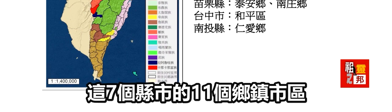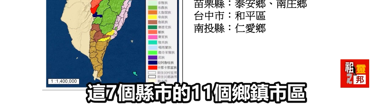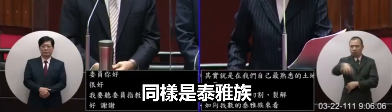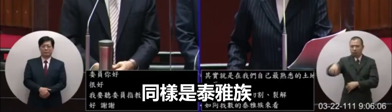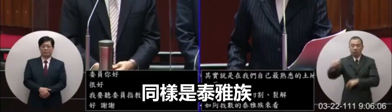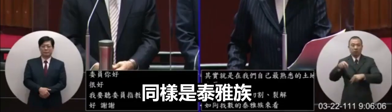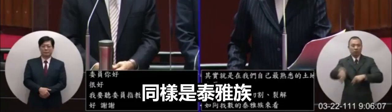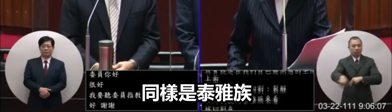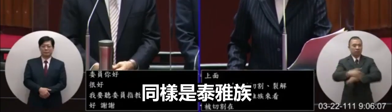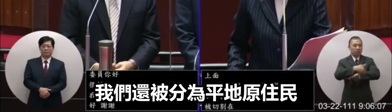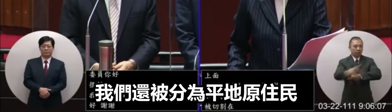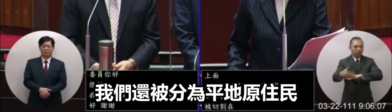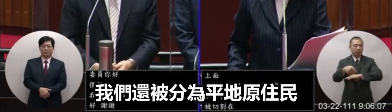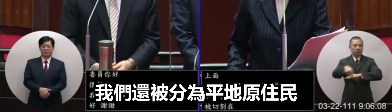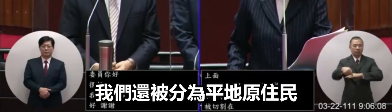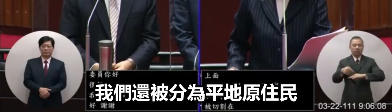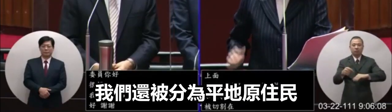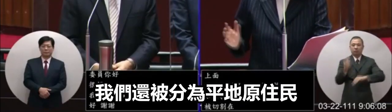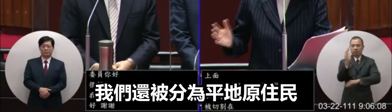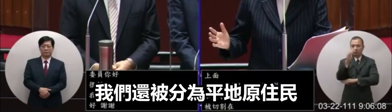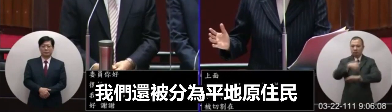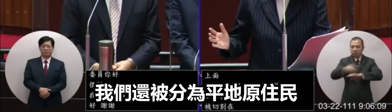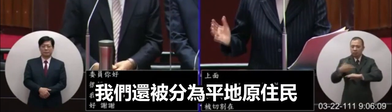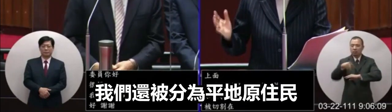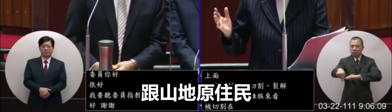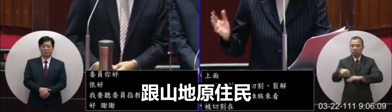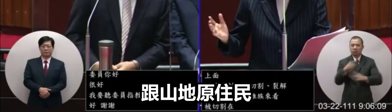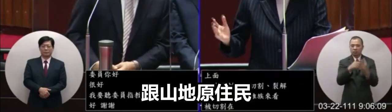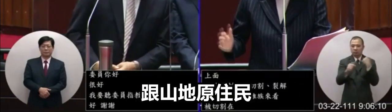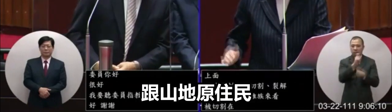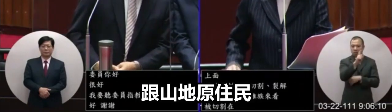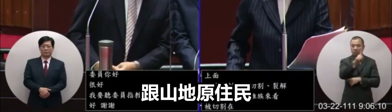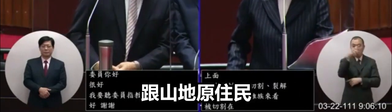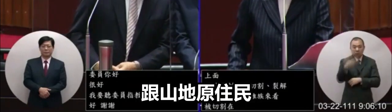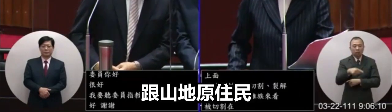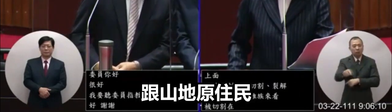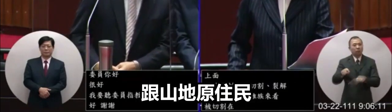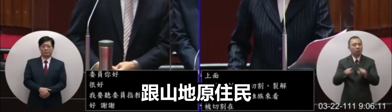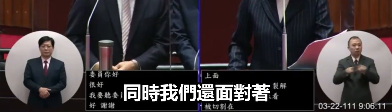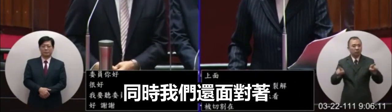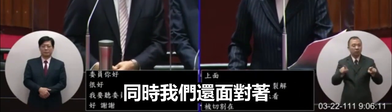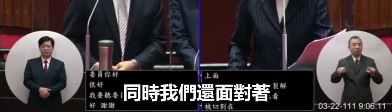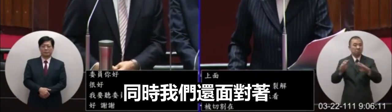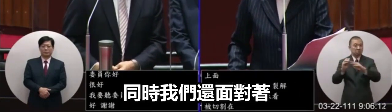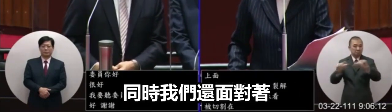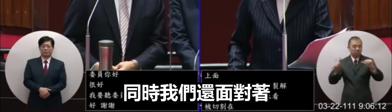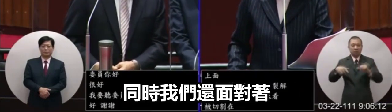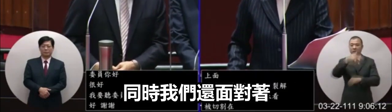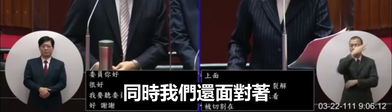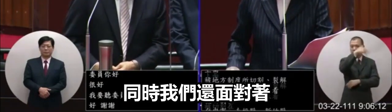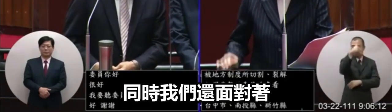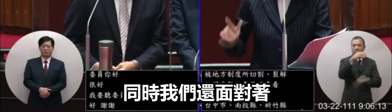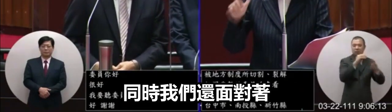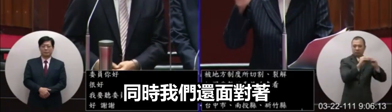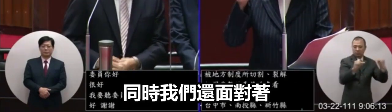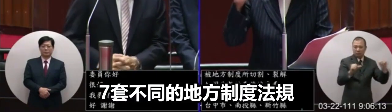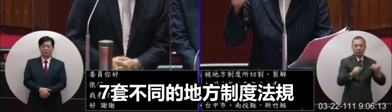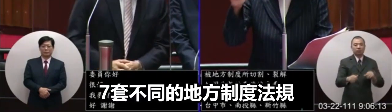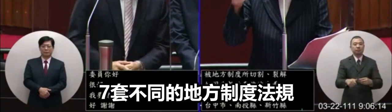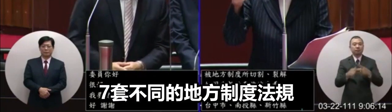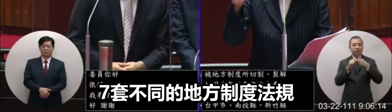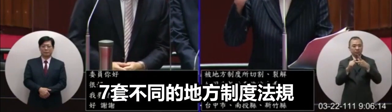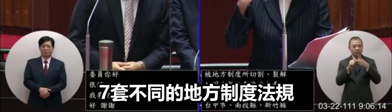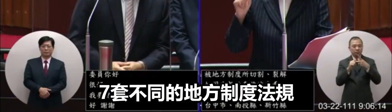11个乡镇市区。同样是泰雅族，我们还被分为平地原住民跟山地原住民，同时呢，我们还面对